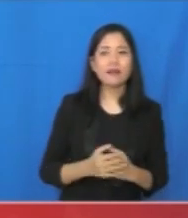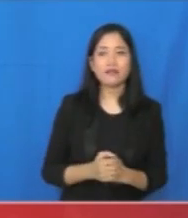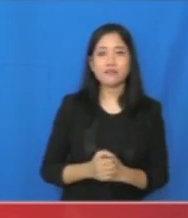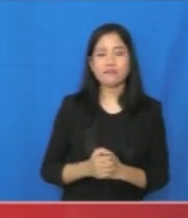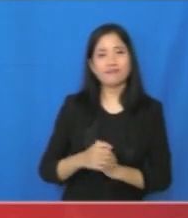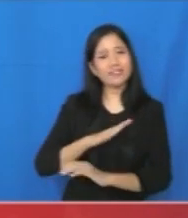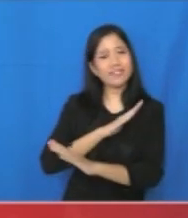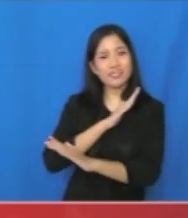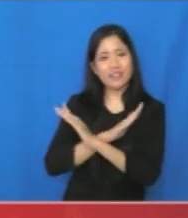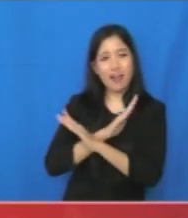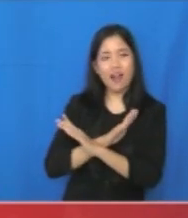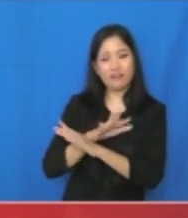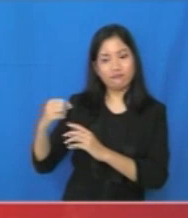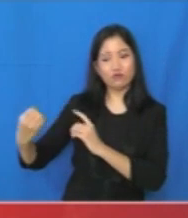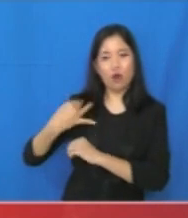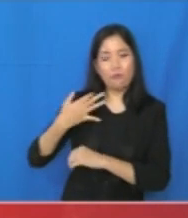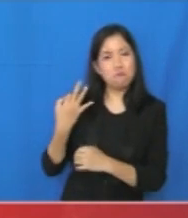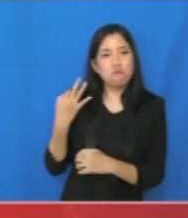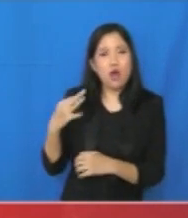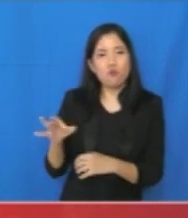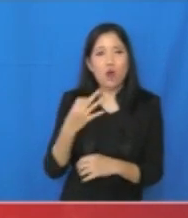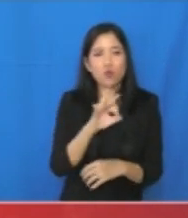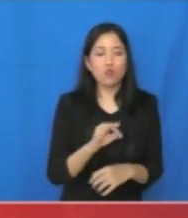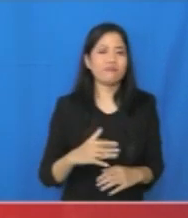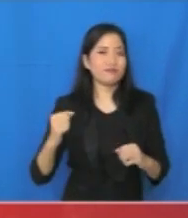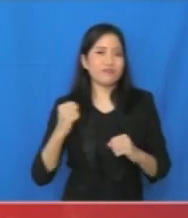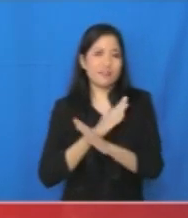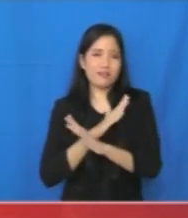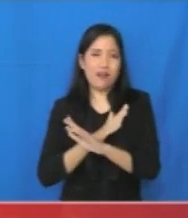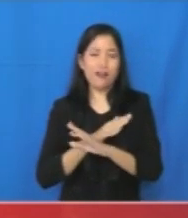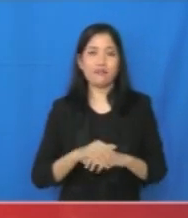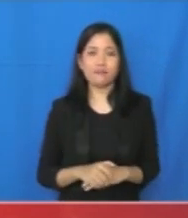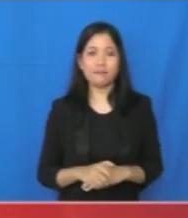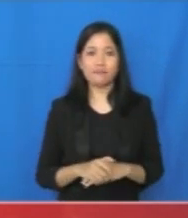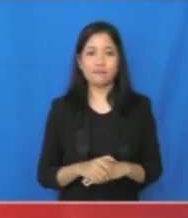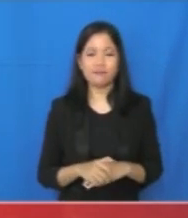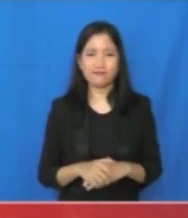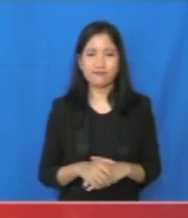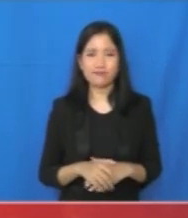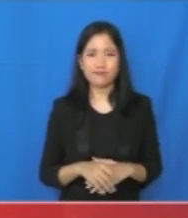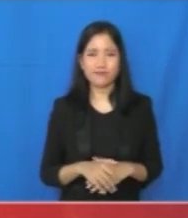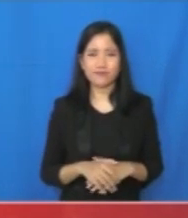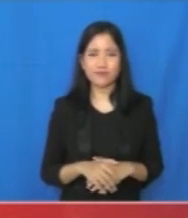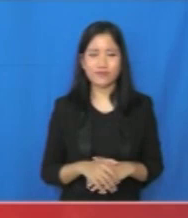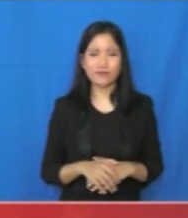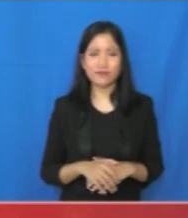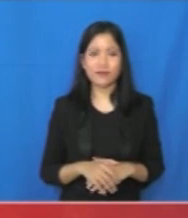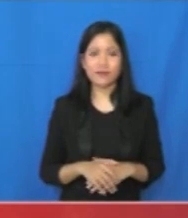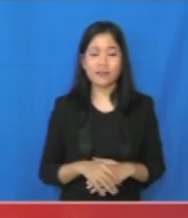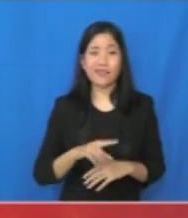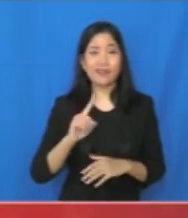terjadinya penularan baru di tengah-tengah masyarakat oleh karena itu maka